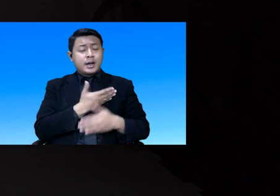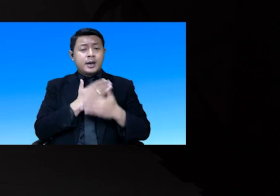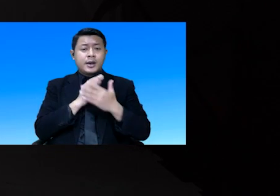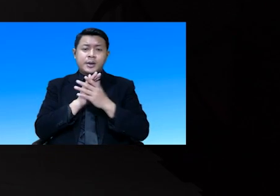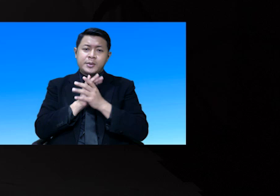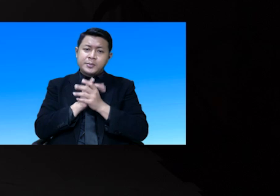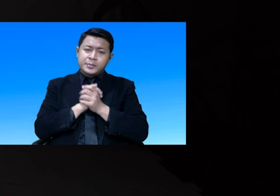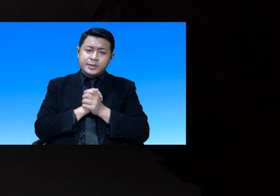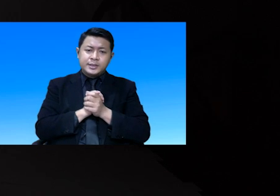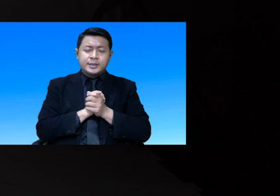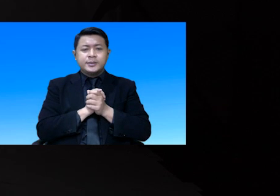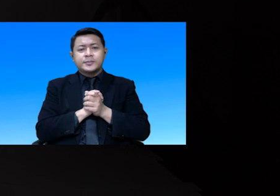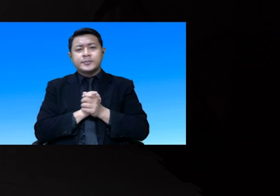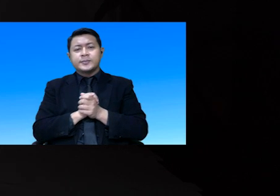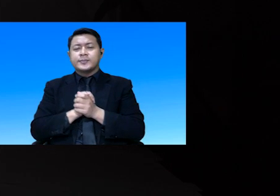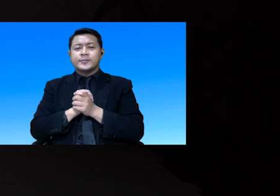kami.